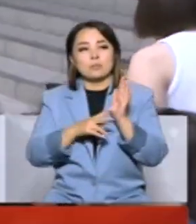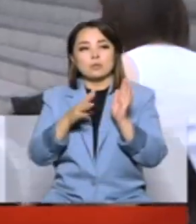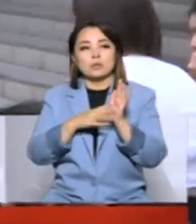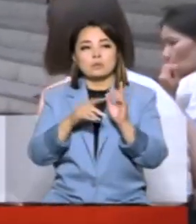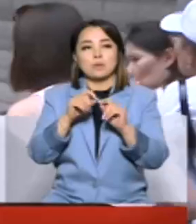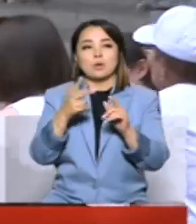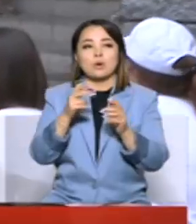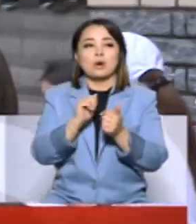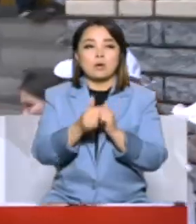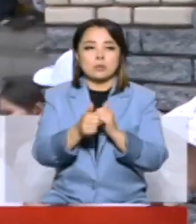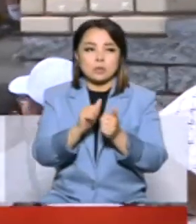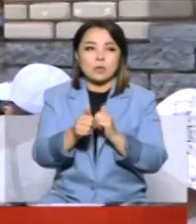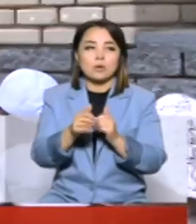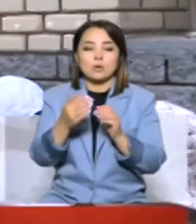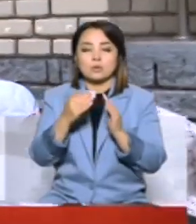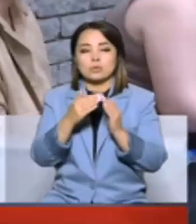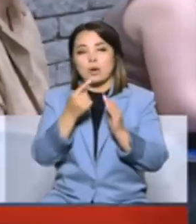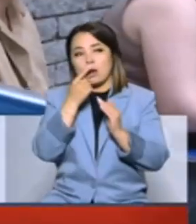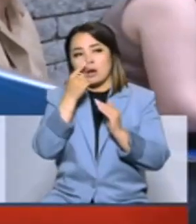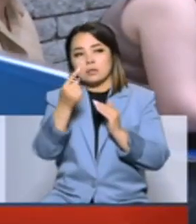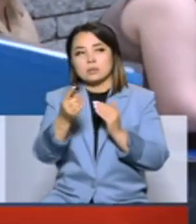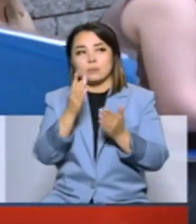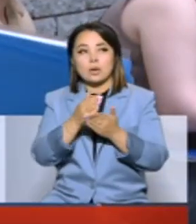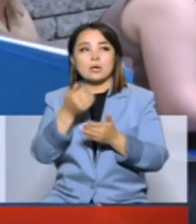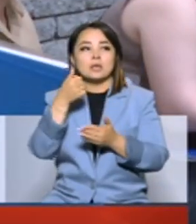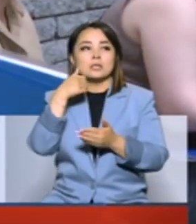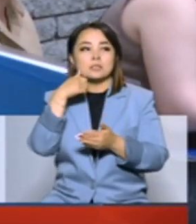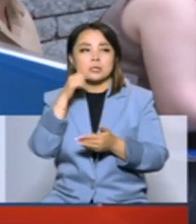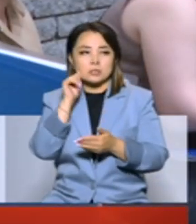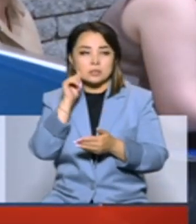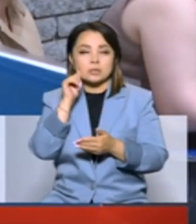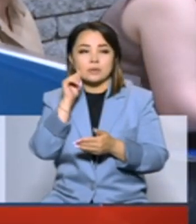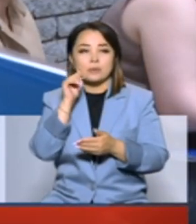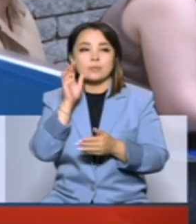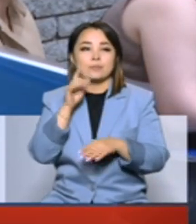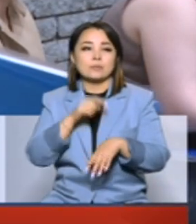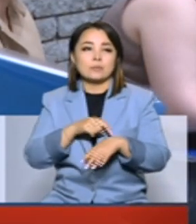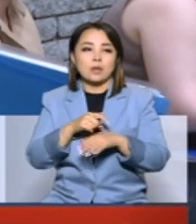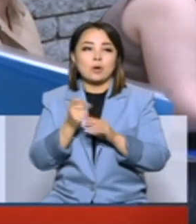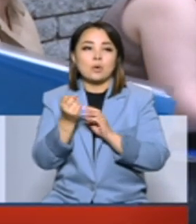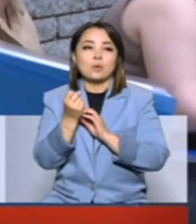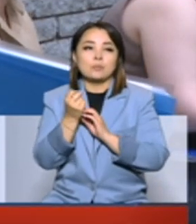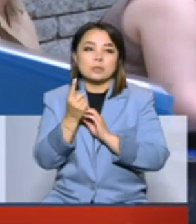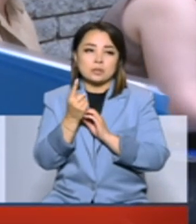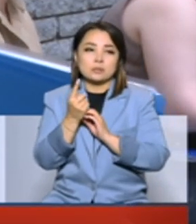мектеп 3 ауысымды, әрі үйінен алыс. Кеше сағат 11-ден